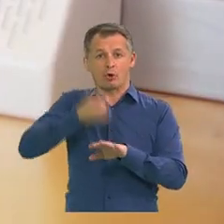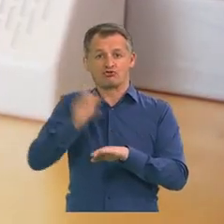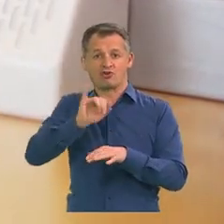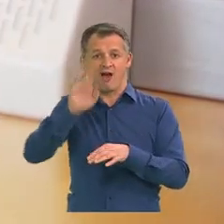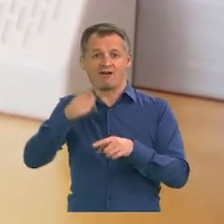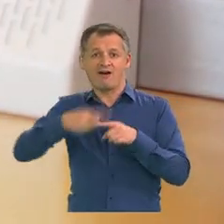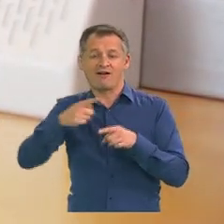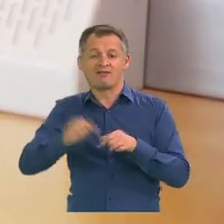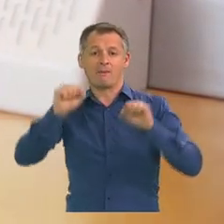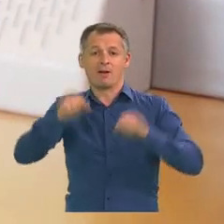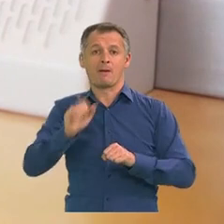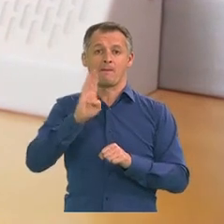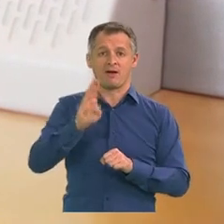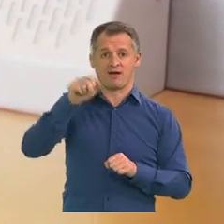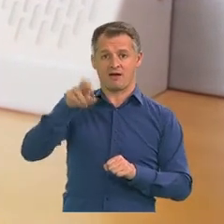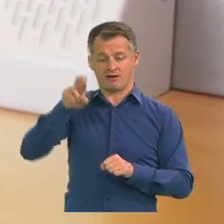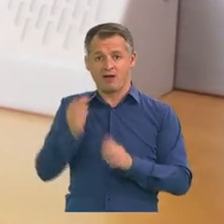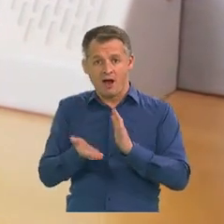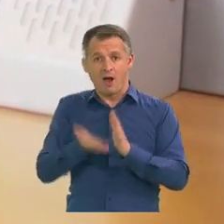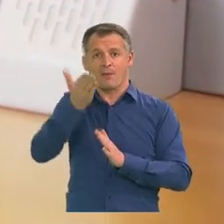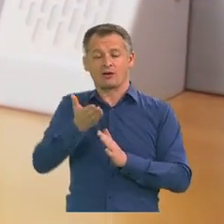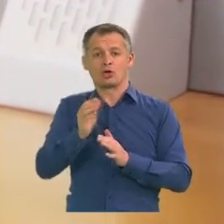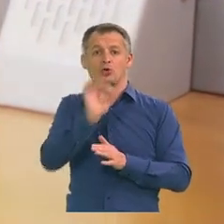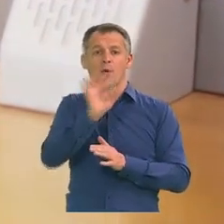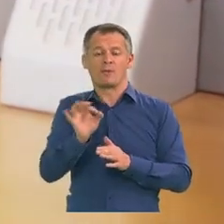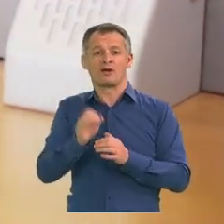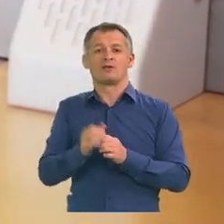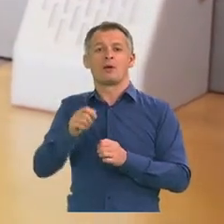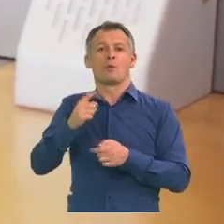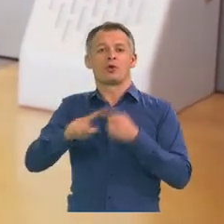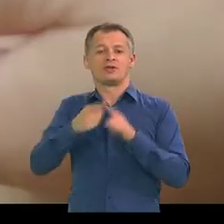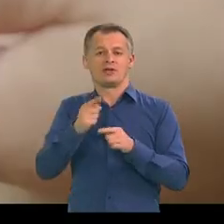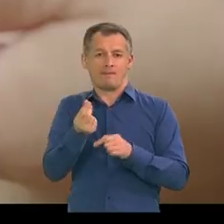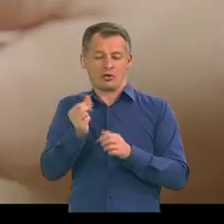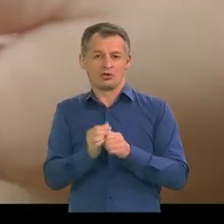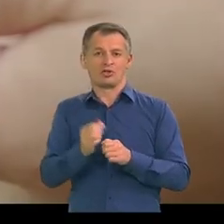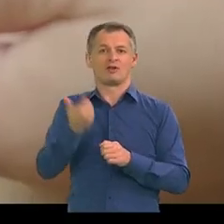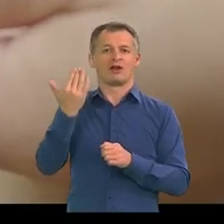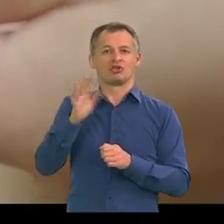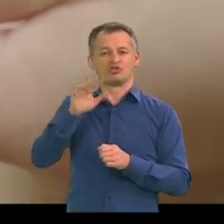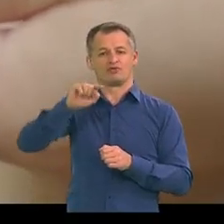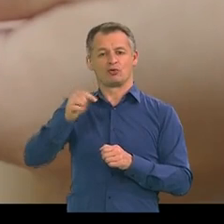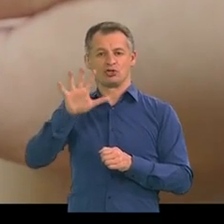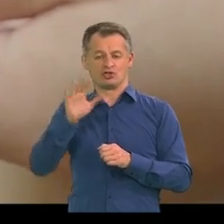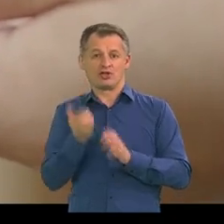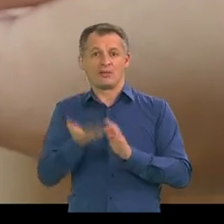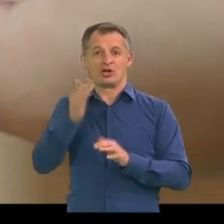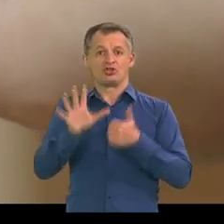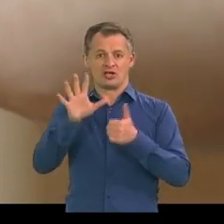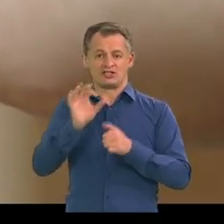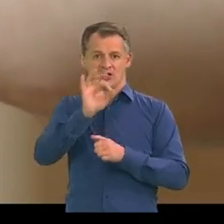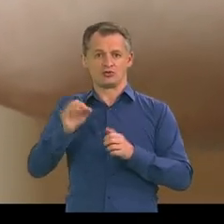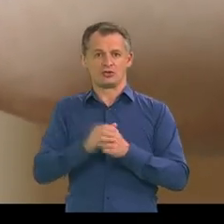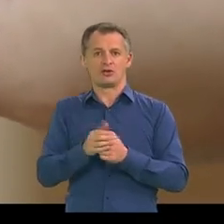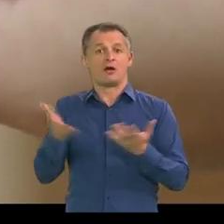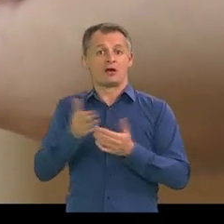rate la bănci. BNR a majorat dobânda de politică monetară la 6,25%, de la 5,5%. Vorbim despre dobânda la care